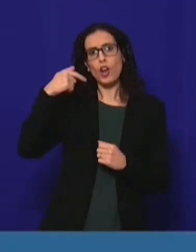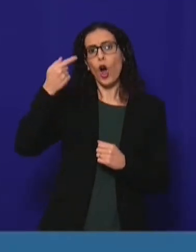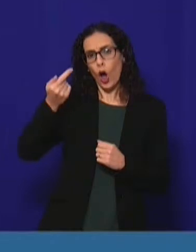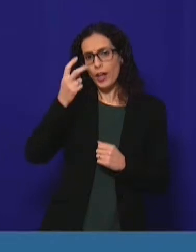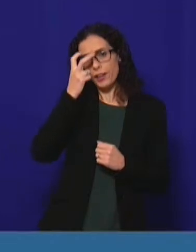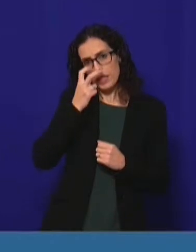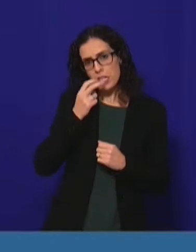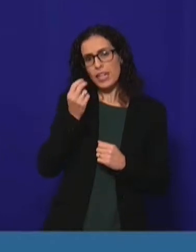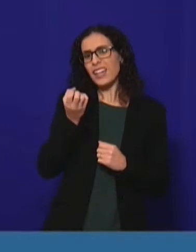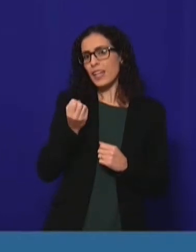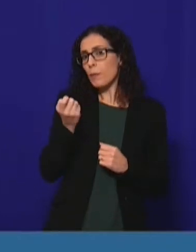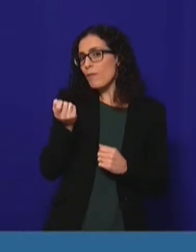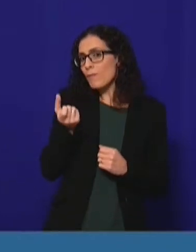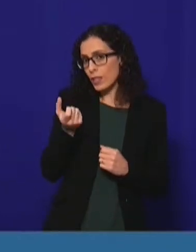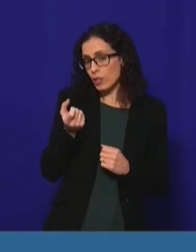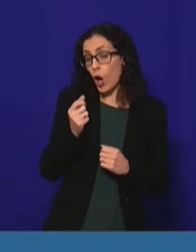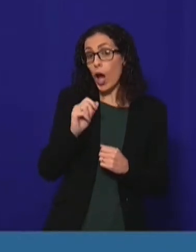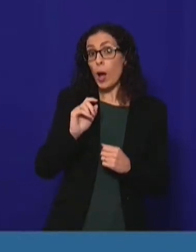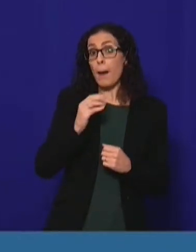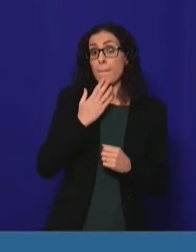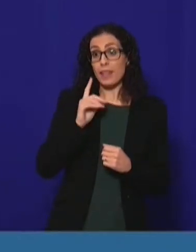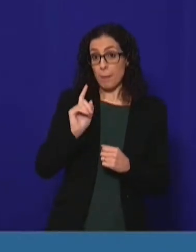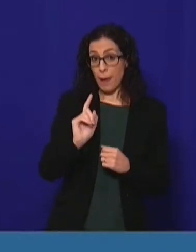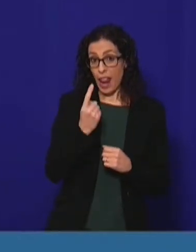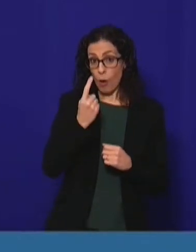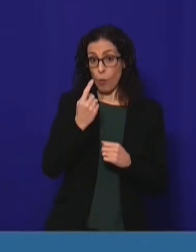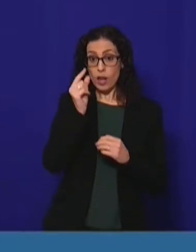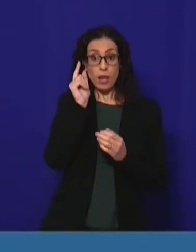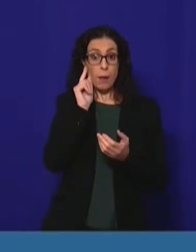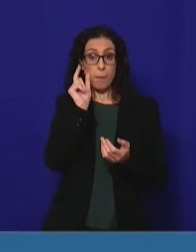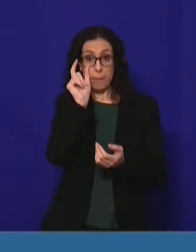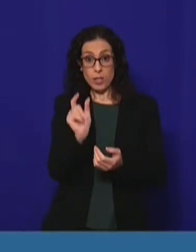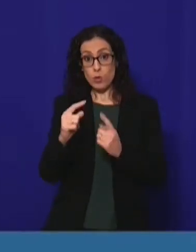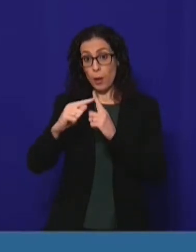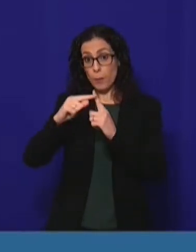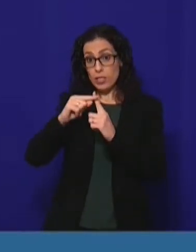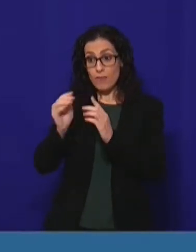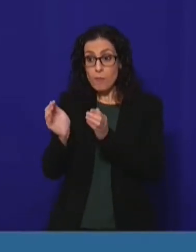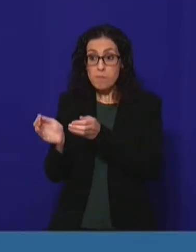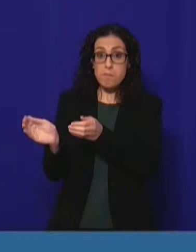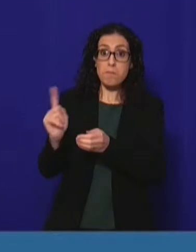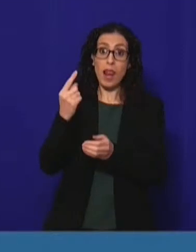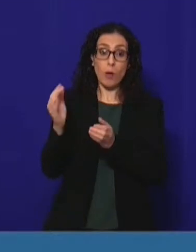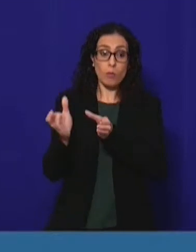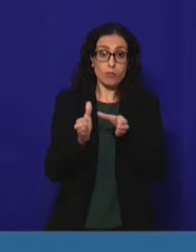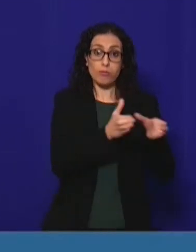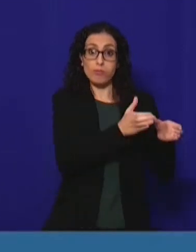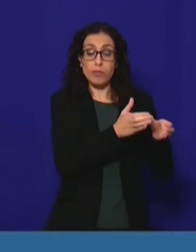l-ewwel jew tieni każ mill-ewwel dan jiġi iżolat ħalli inti tevita li jkollok tifqija f'dik id-dar.